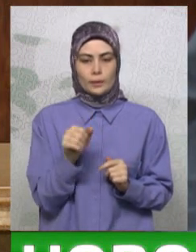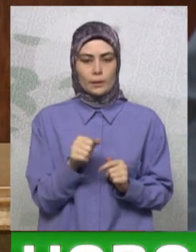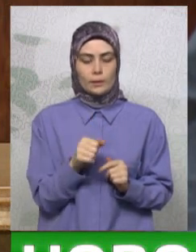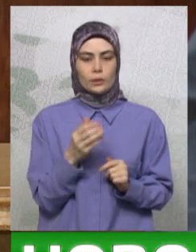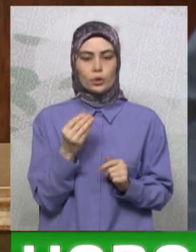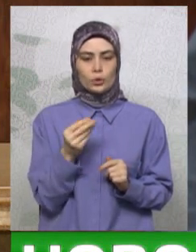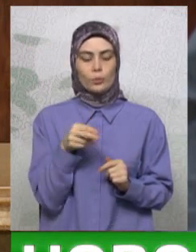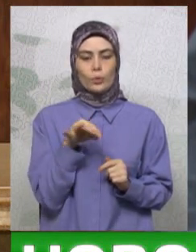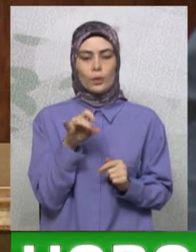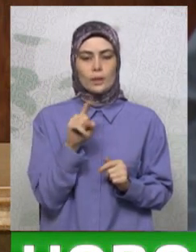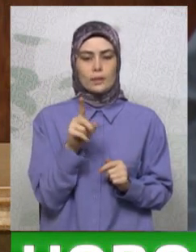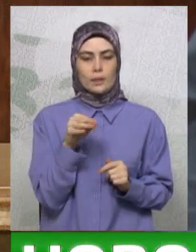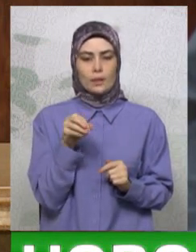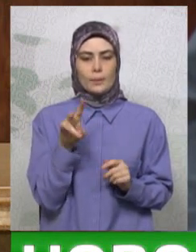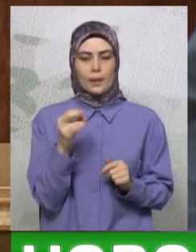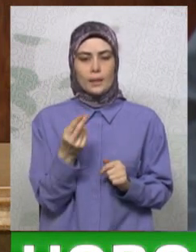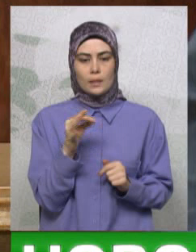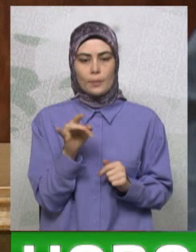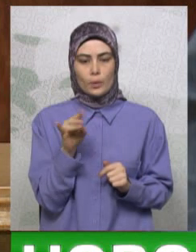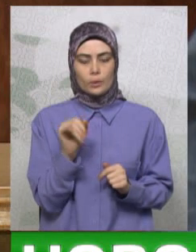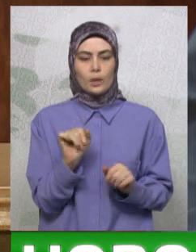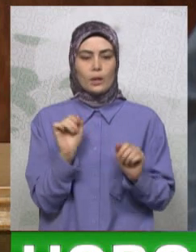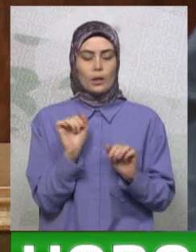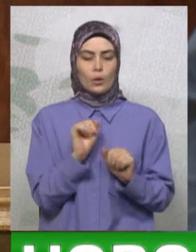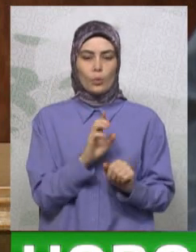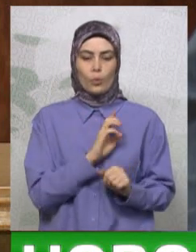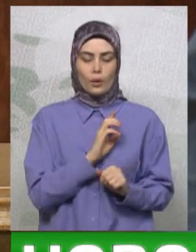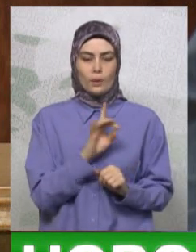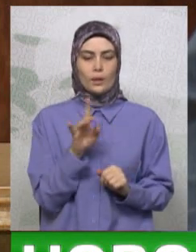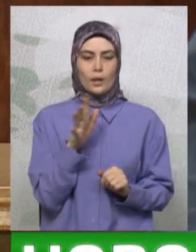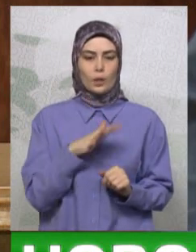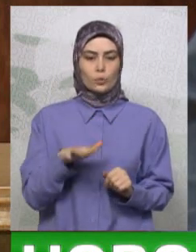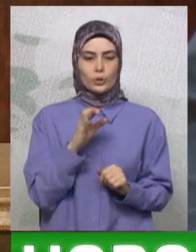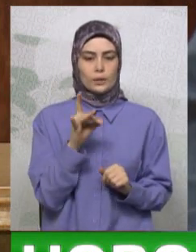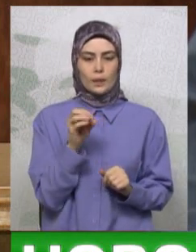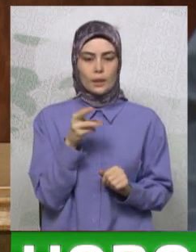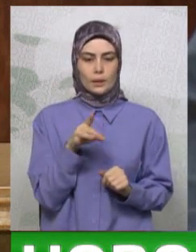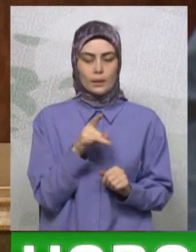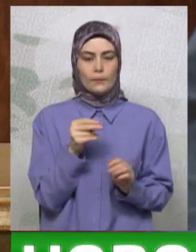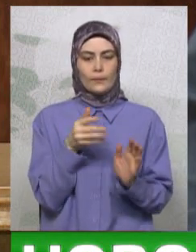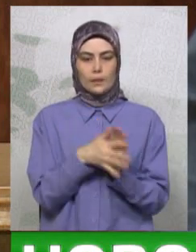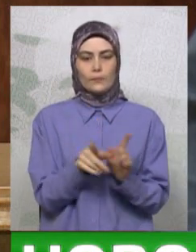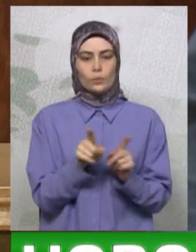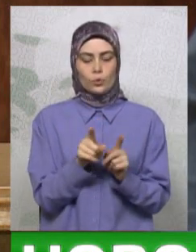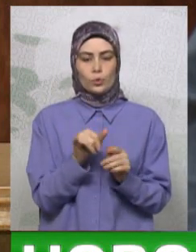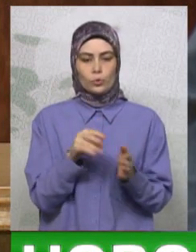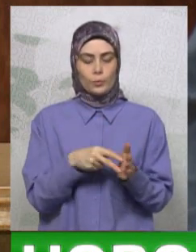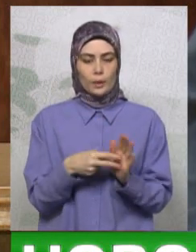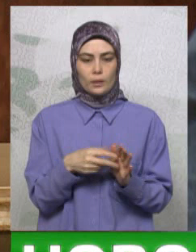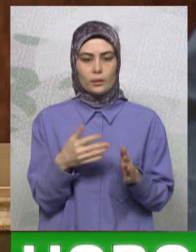по разделам национальной обороны и охраны окружающей среды финансирование не предусмотрено. Таким